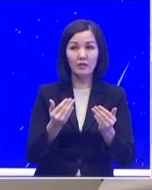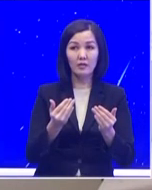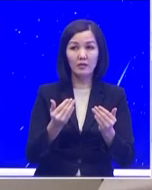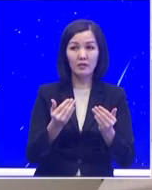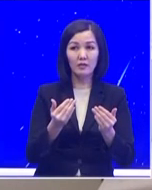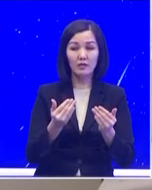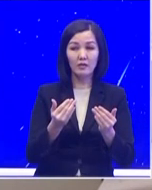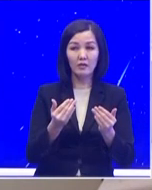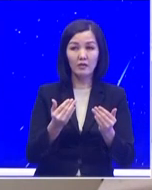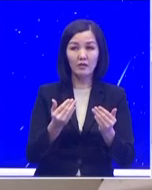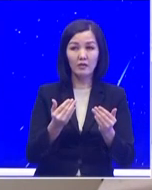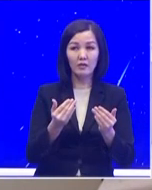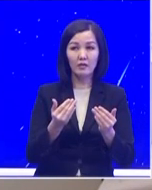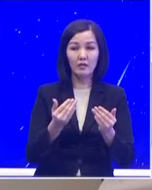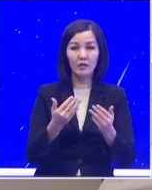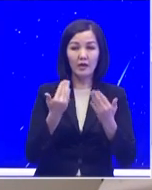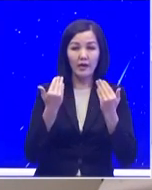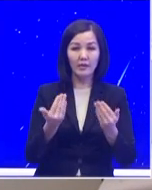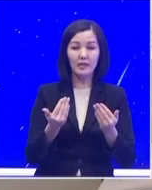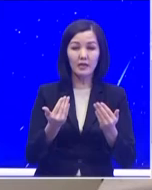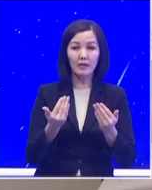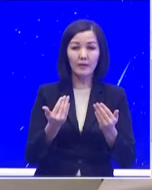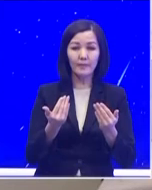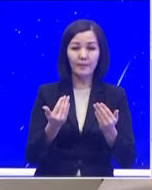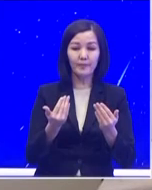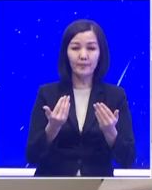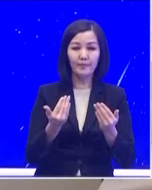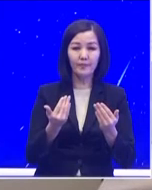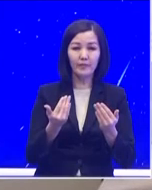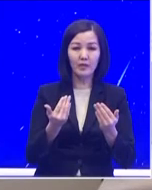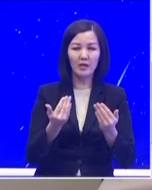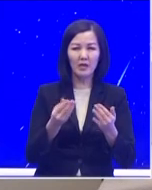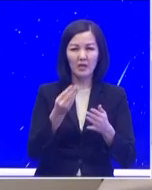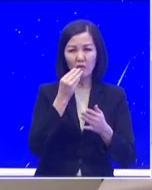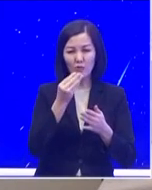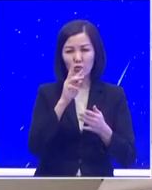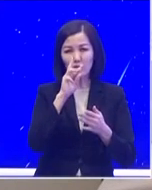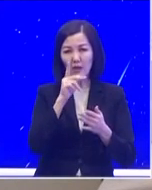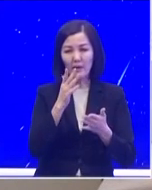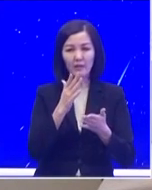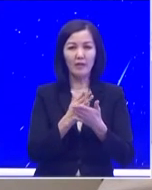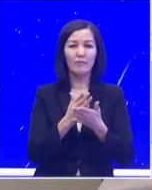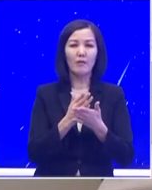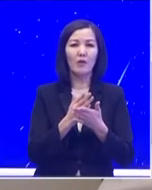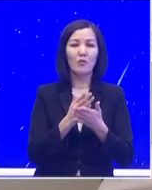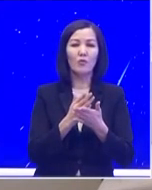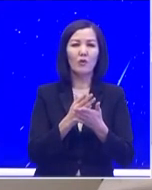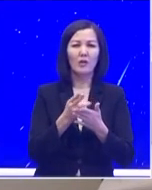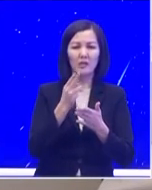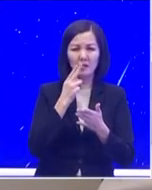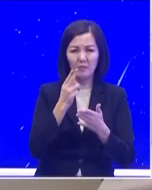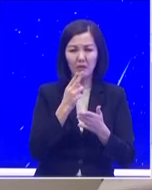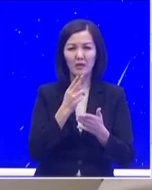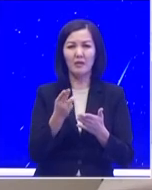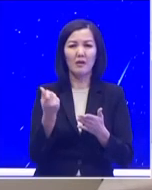темп современной жизни, безобразное питание, безобразный образ жизни привел